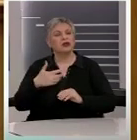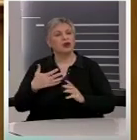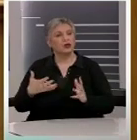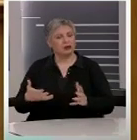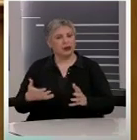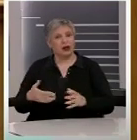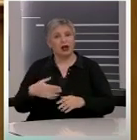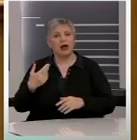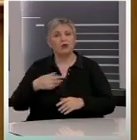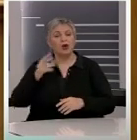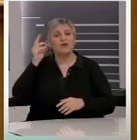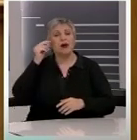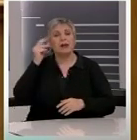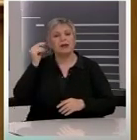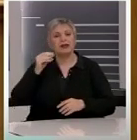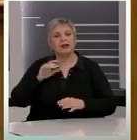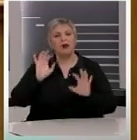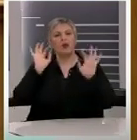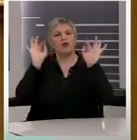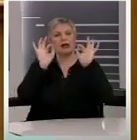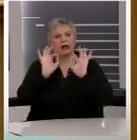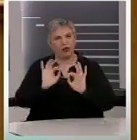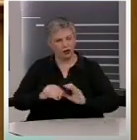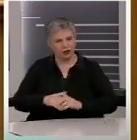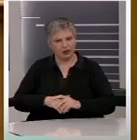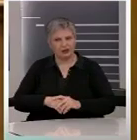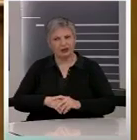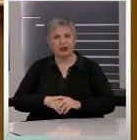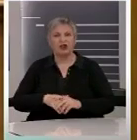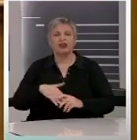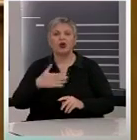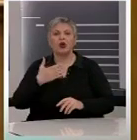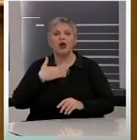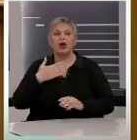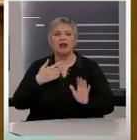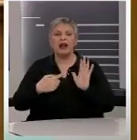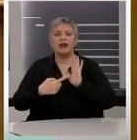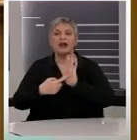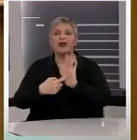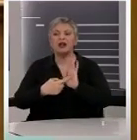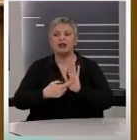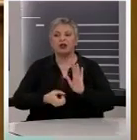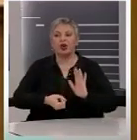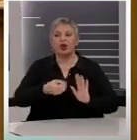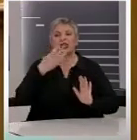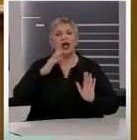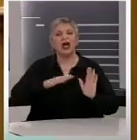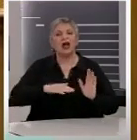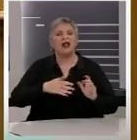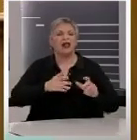από το Πανεπιστήμιο Μακεδονία και ήθελα να δείξω πώς πηγαίνει η Νέα Δημοκρατία τα